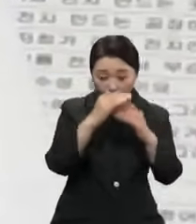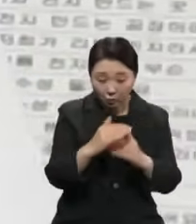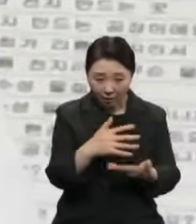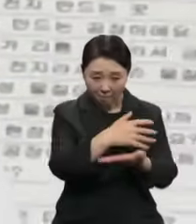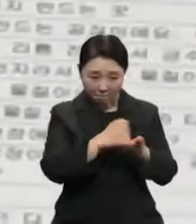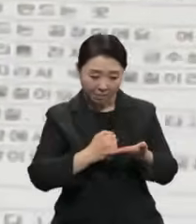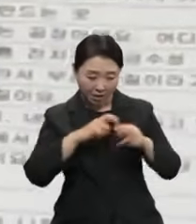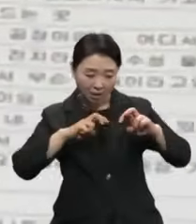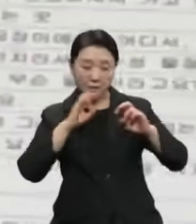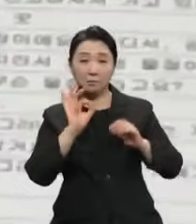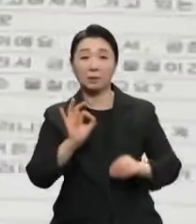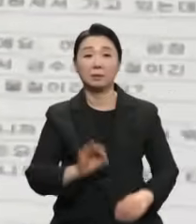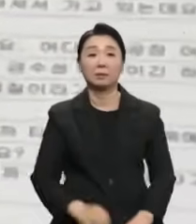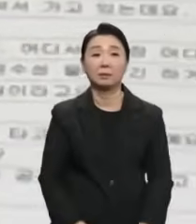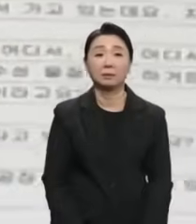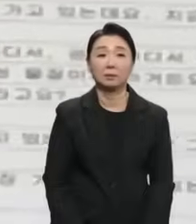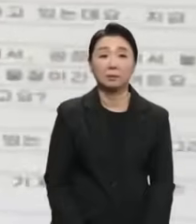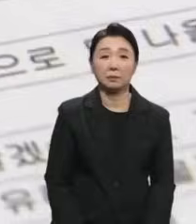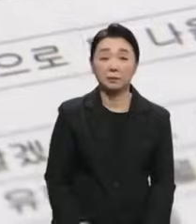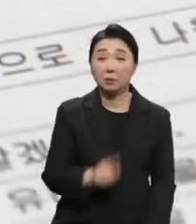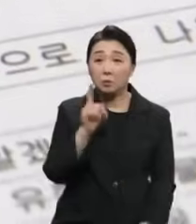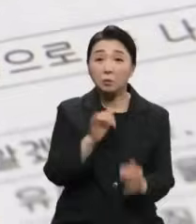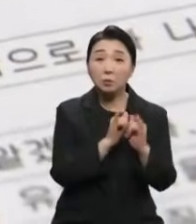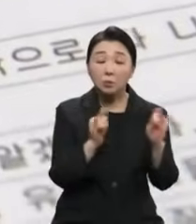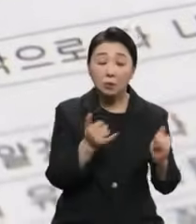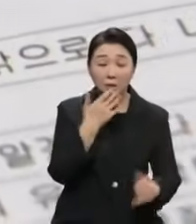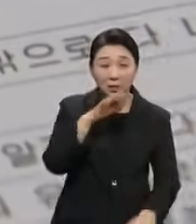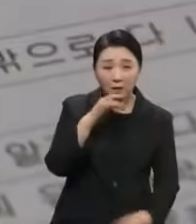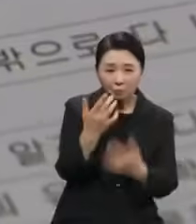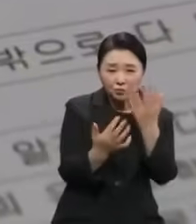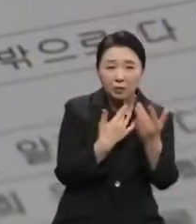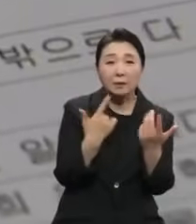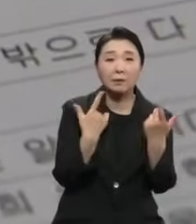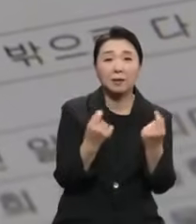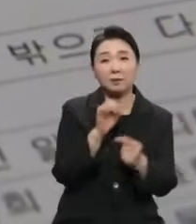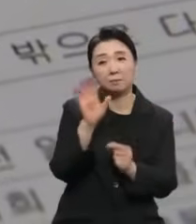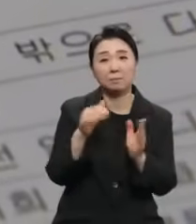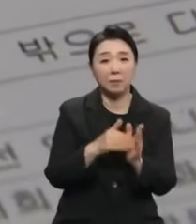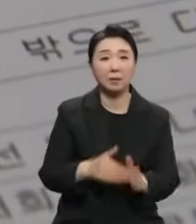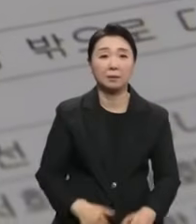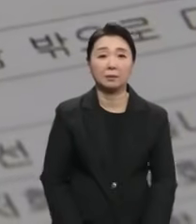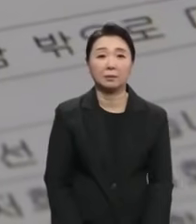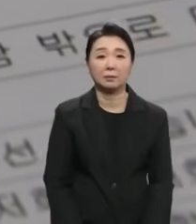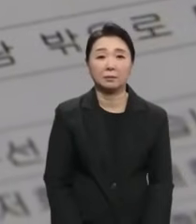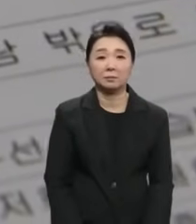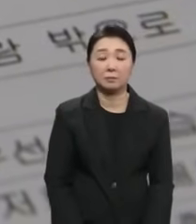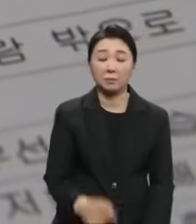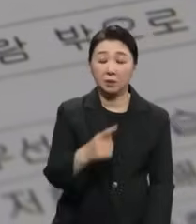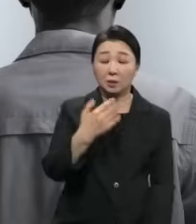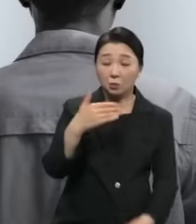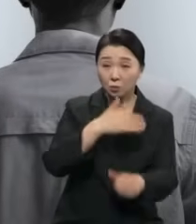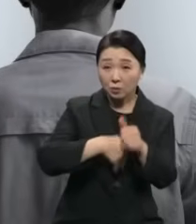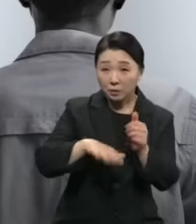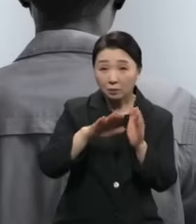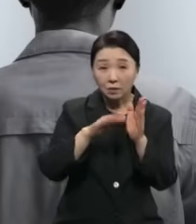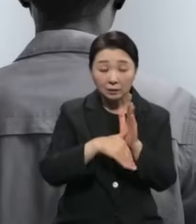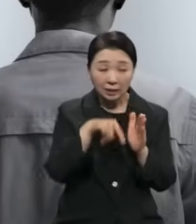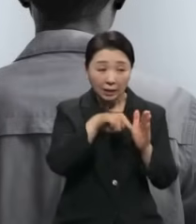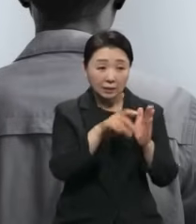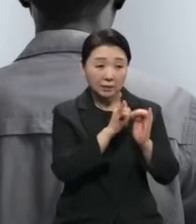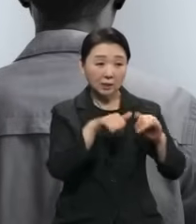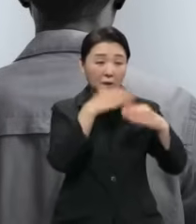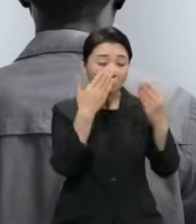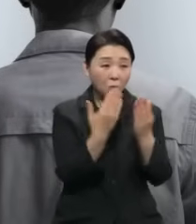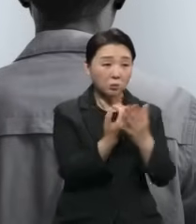입수해 살펴봤습니다. 신고자는 식당에서 불이 난 것 같다고 얘기합니다. 119 상황실이 안에 있는